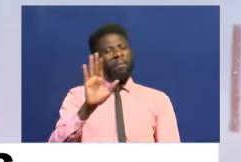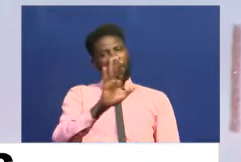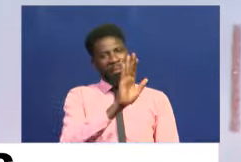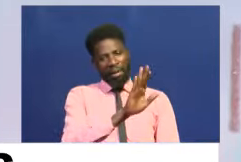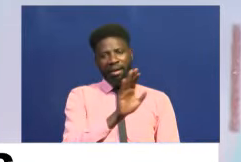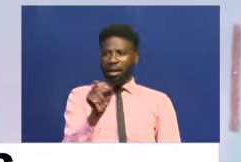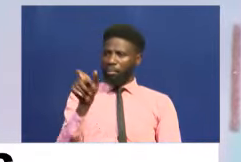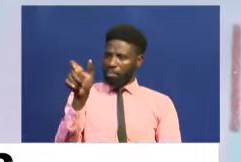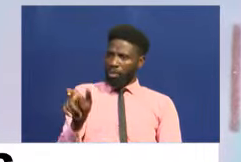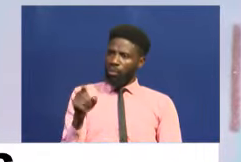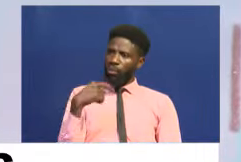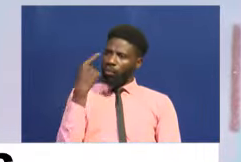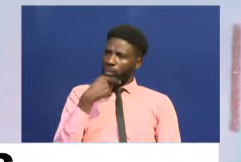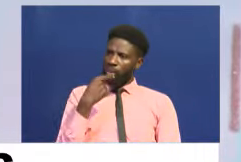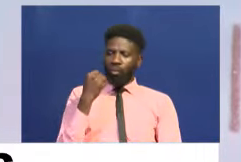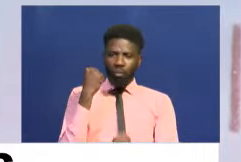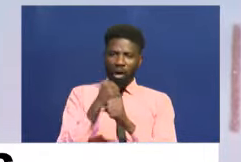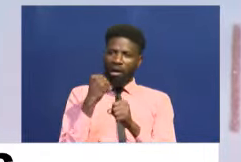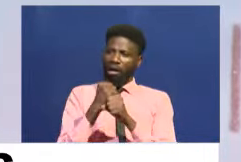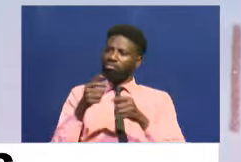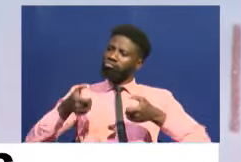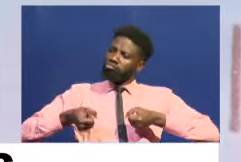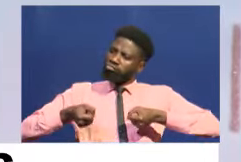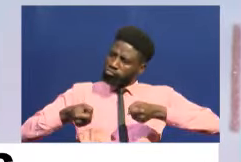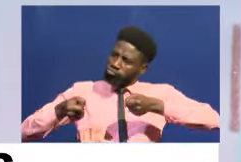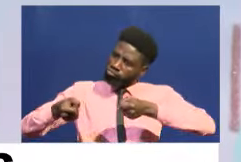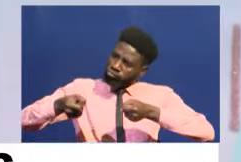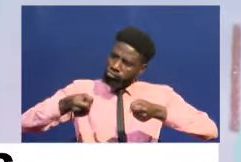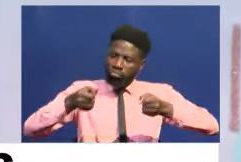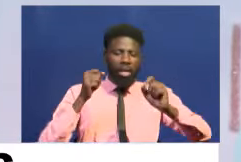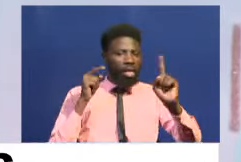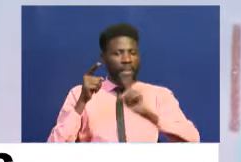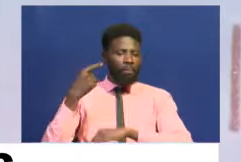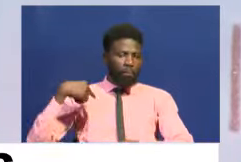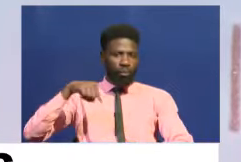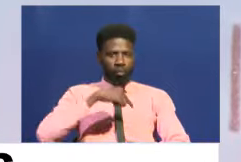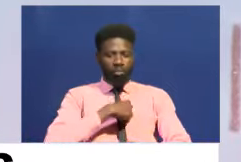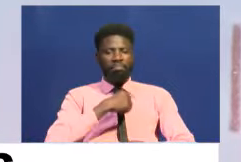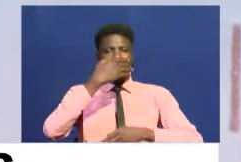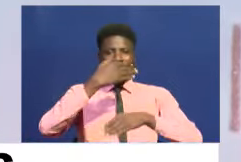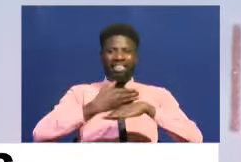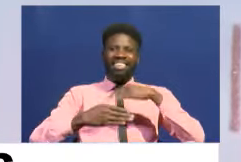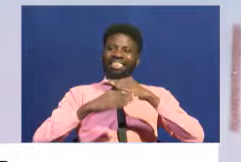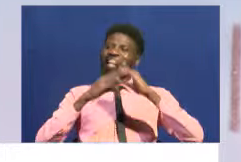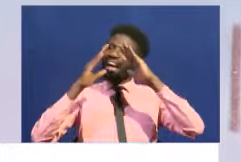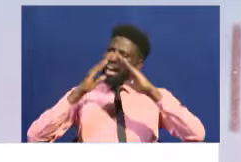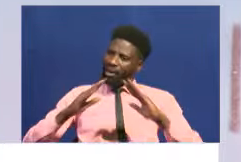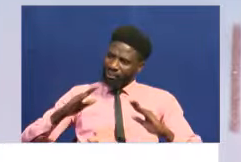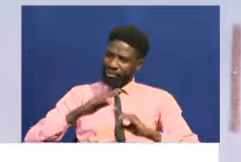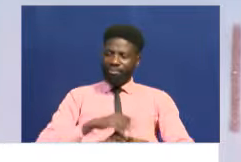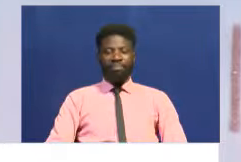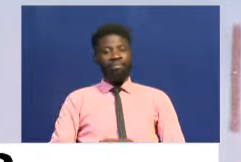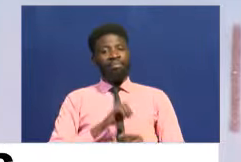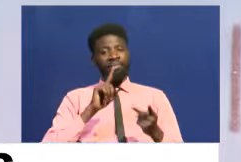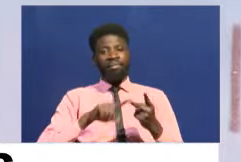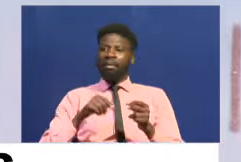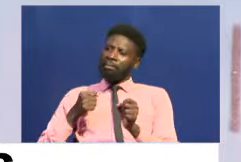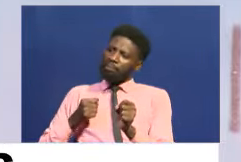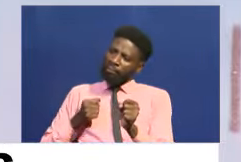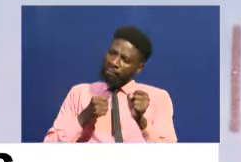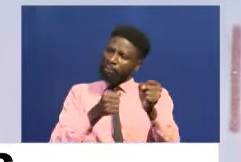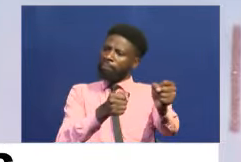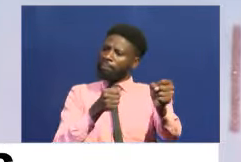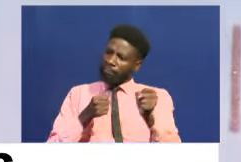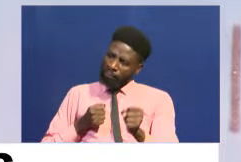yule unayesukuma pale wheelbarrow ili tuweze kujenga affordable housing, yule unayepiga randa